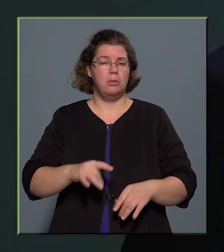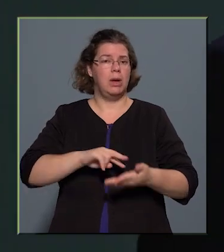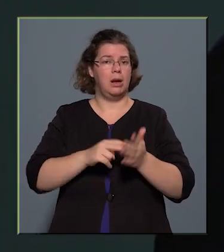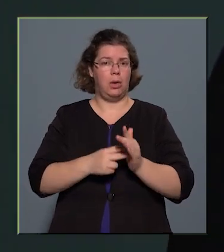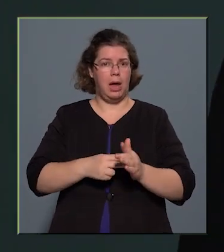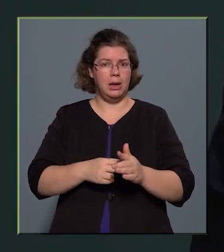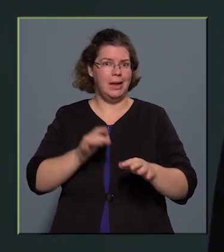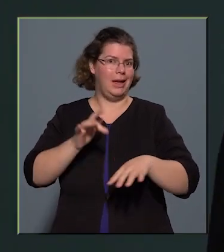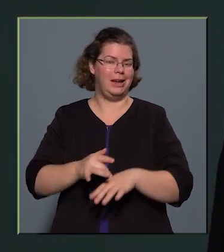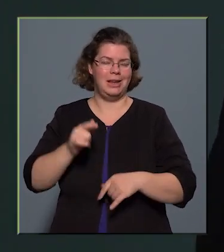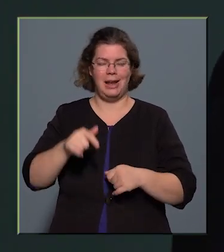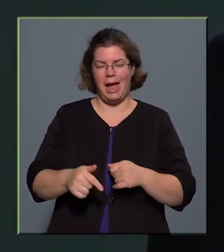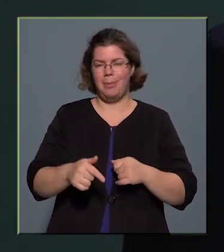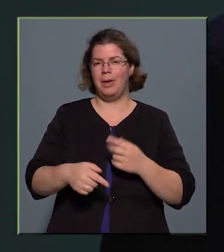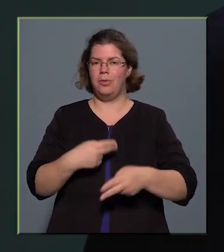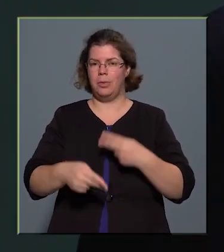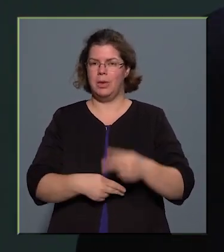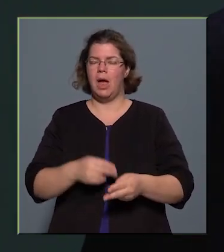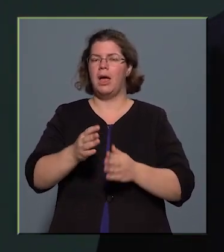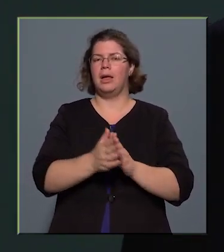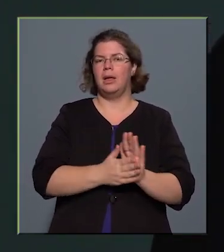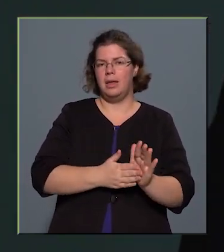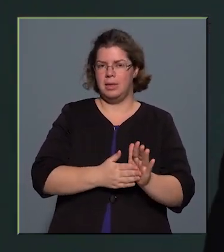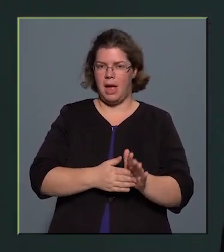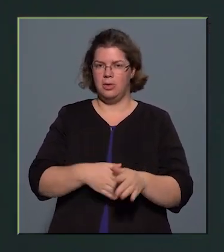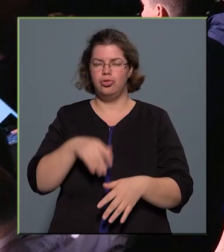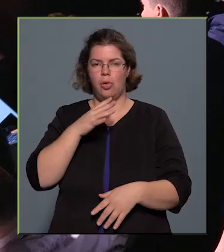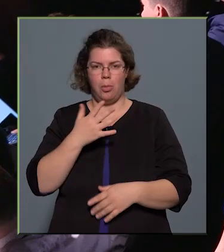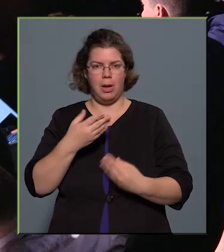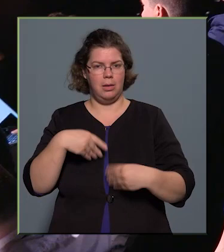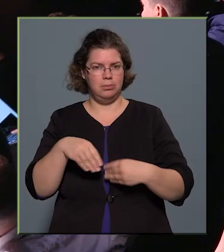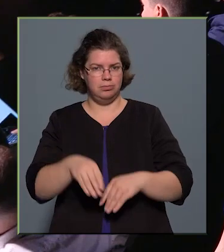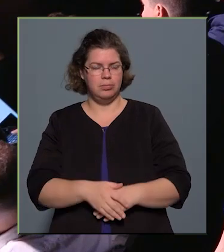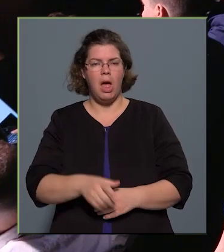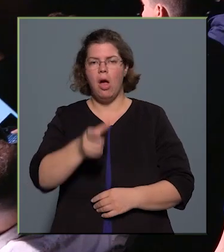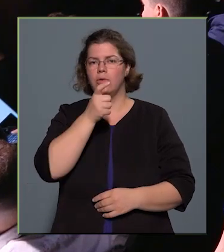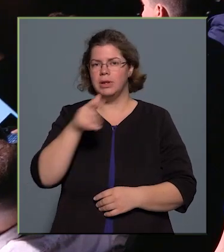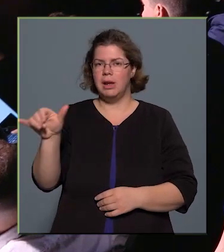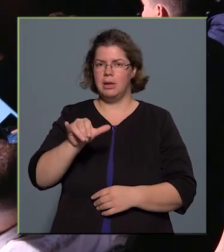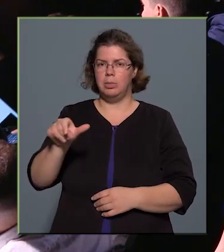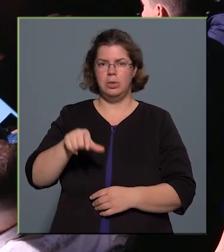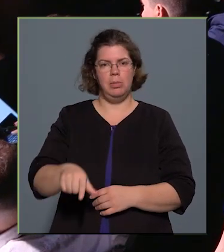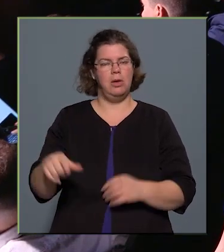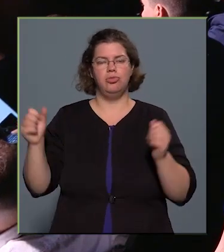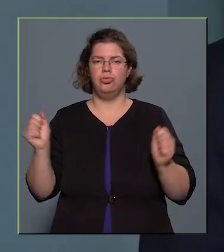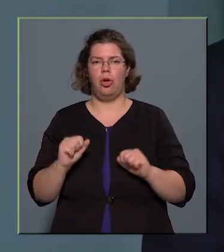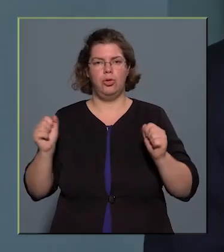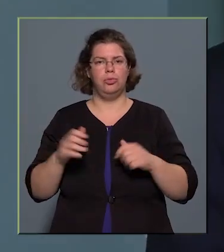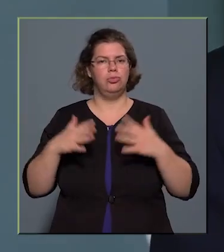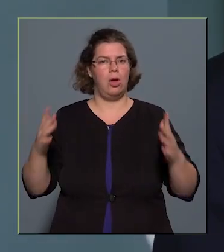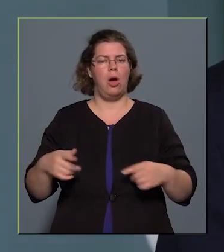ahogy Keszter Róbert ügyvezető részletezte is a konferencián. Continental Budapesten egy nagyon nagy